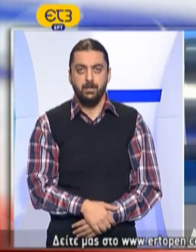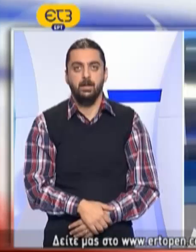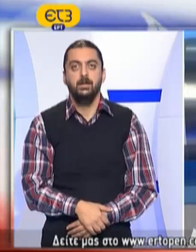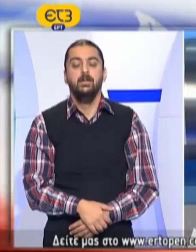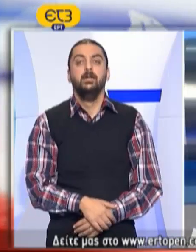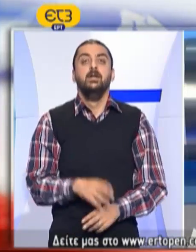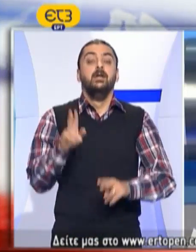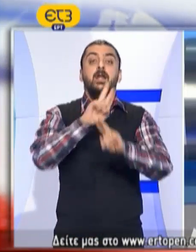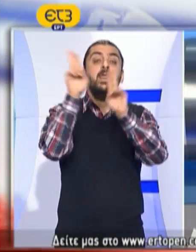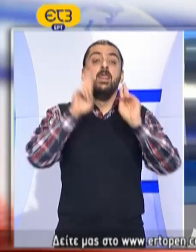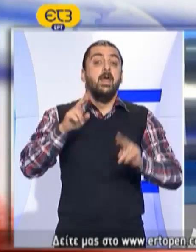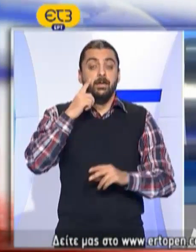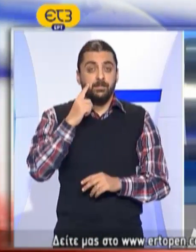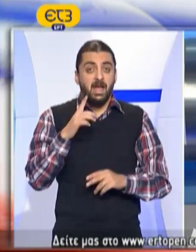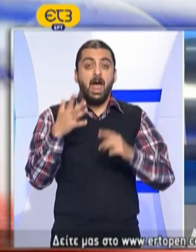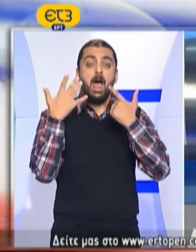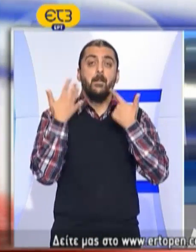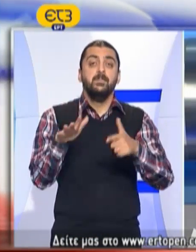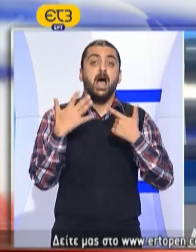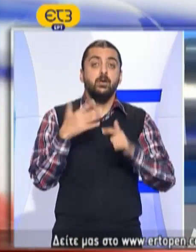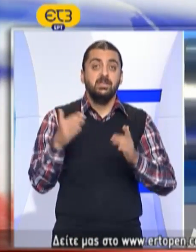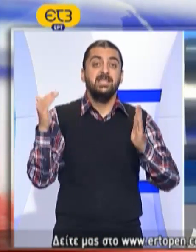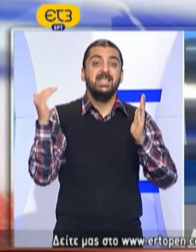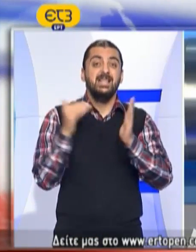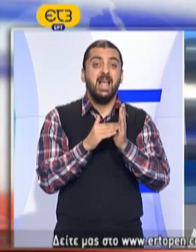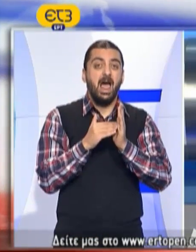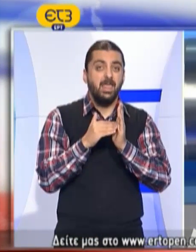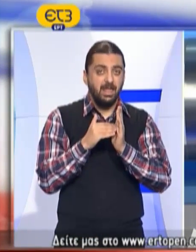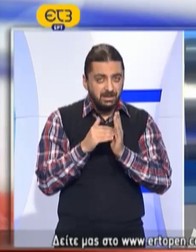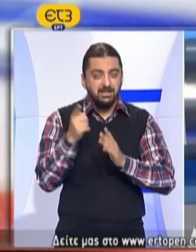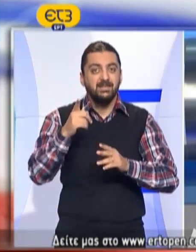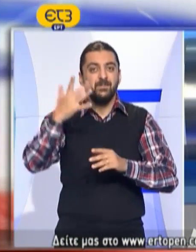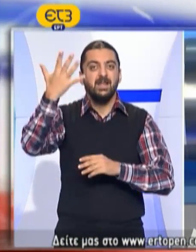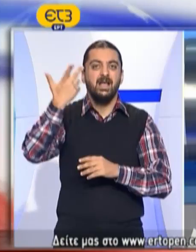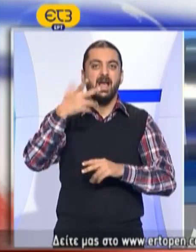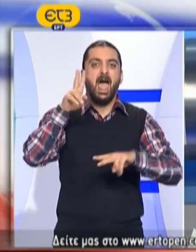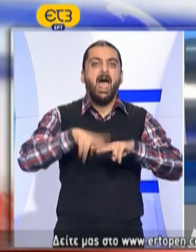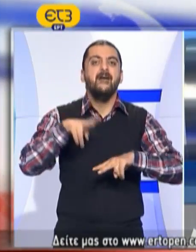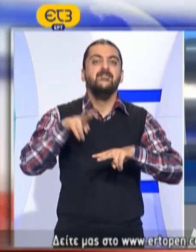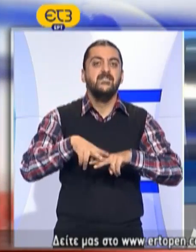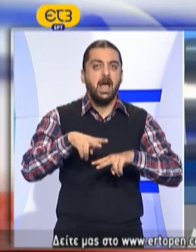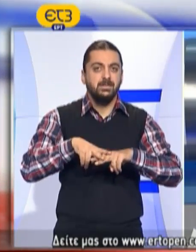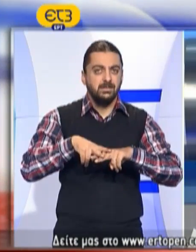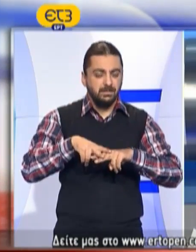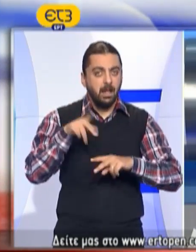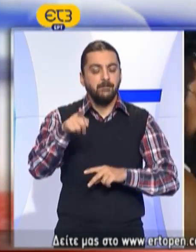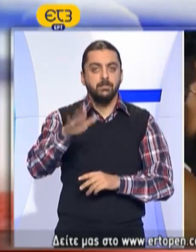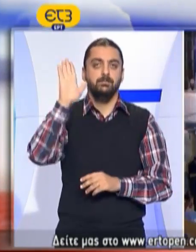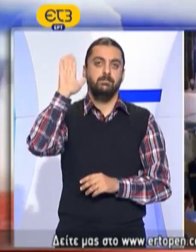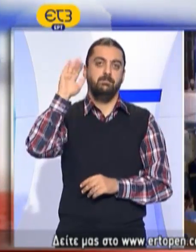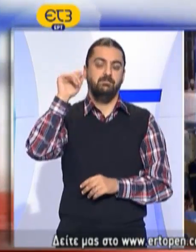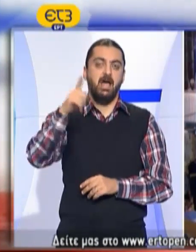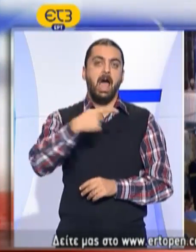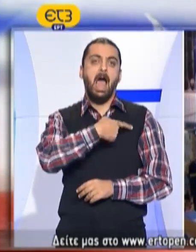διεθνή επικαιρότητα. 700.000 υπερορθόδοξοι σεφαραδίτες Εβραίοι αποχαιρέτησαν τον ηγέτη του Σοβάντια Γιώσεφ